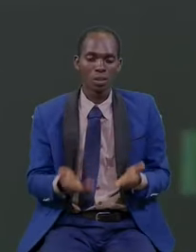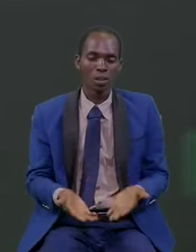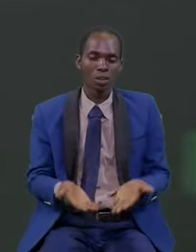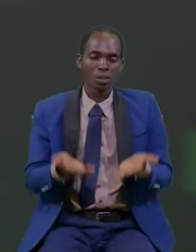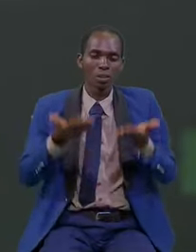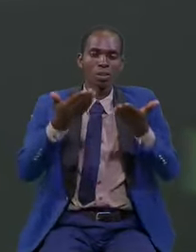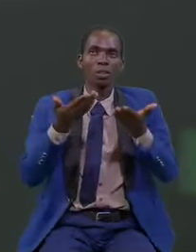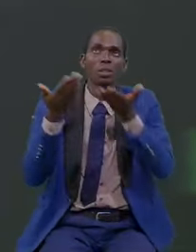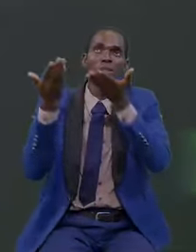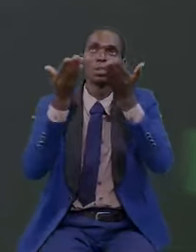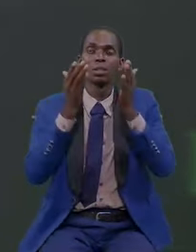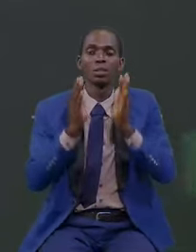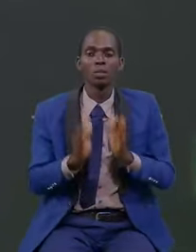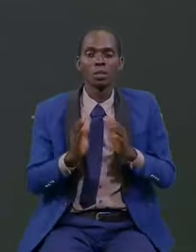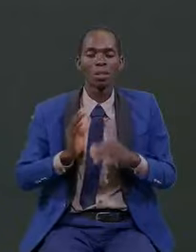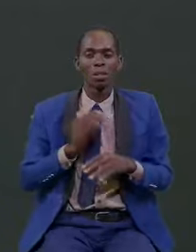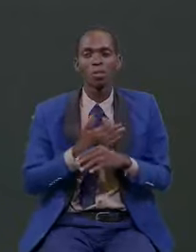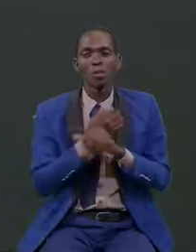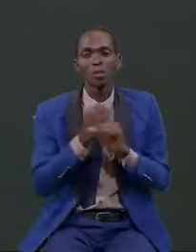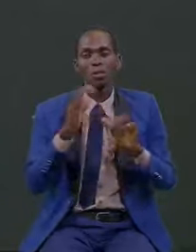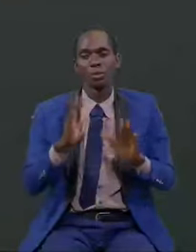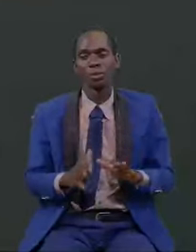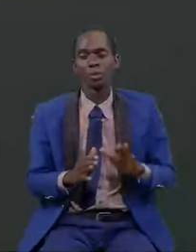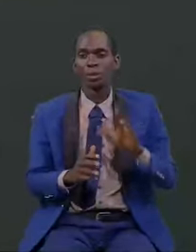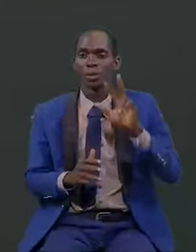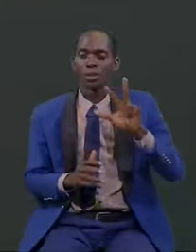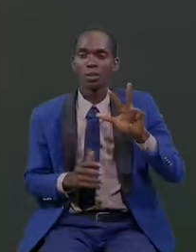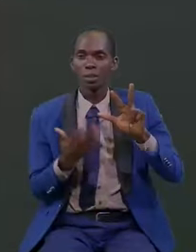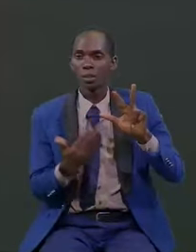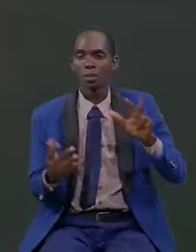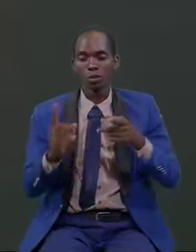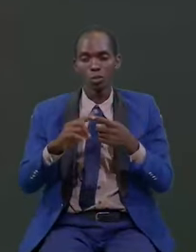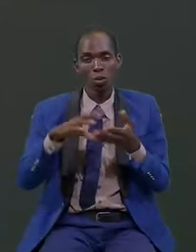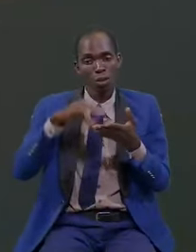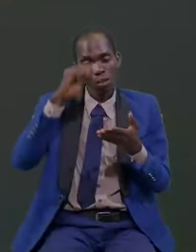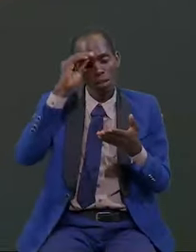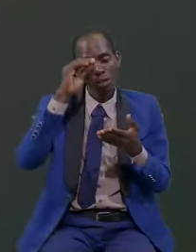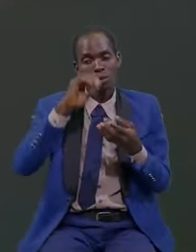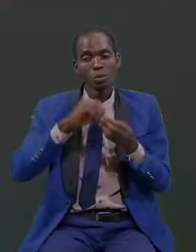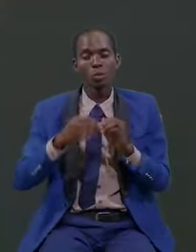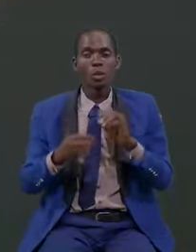serviteur exalté, notre sauveur. Nous allons voir trois points ici. Numéro un,